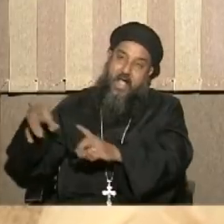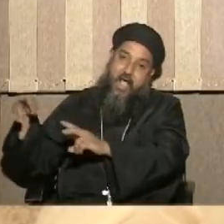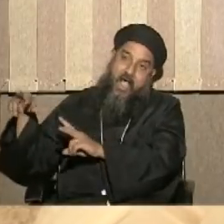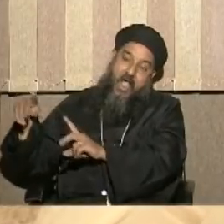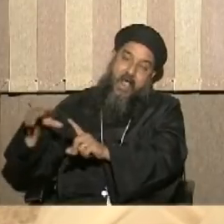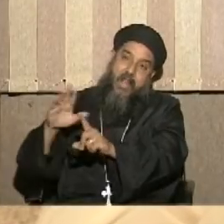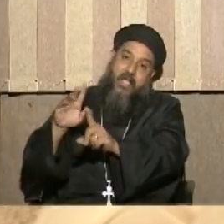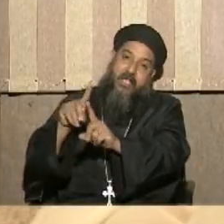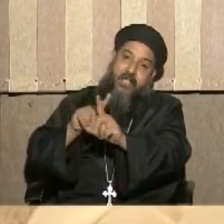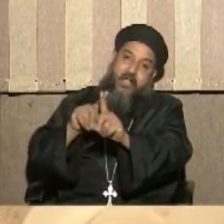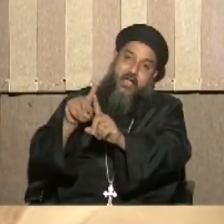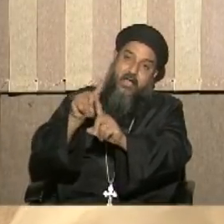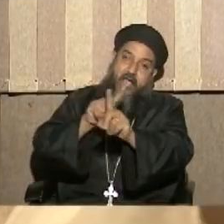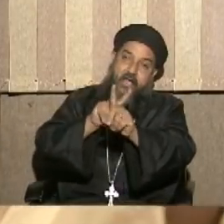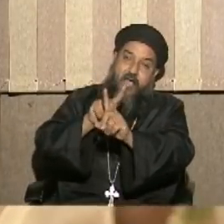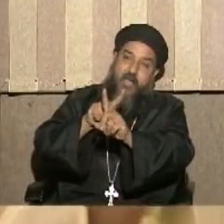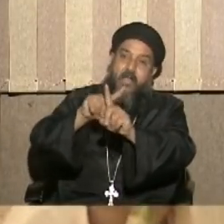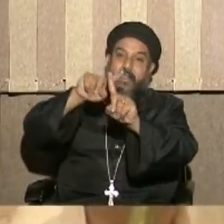وتعال اتبعني